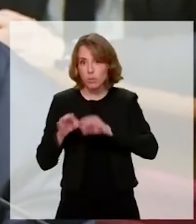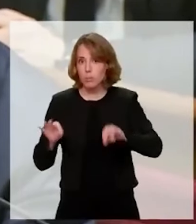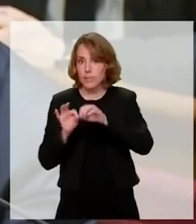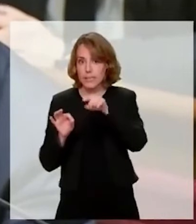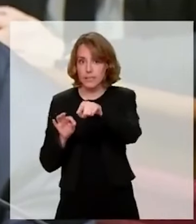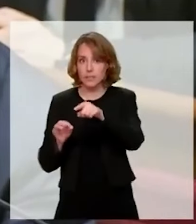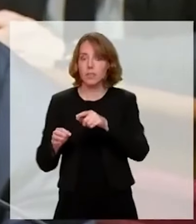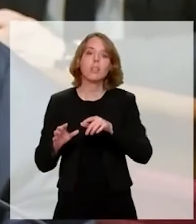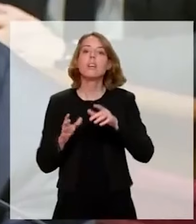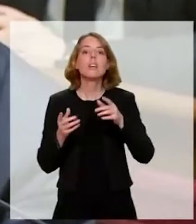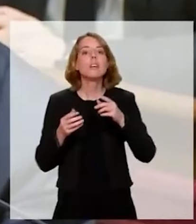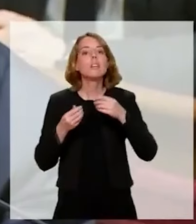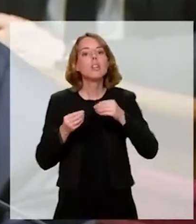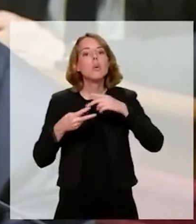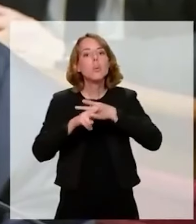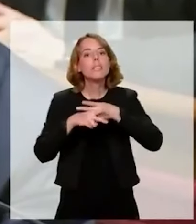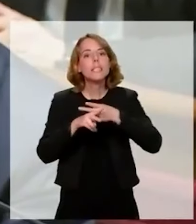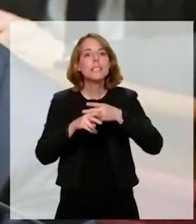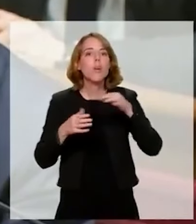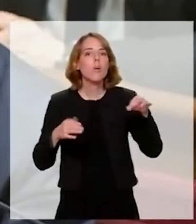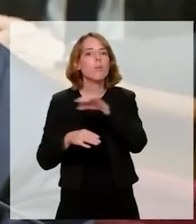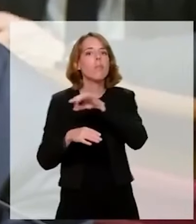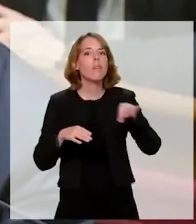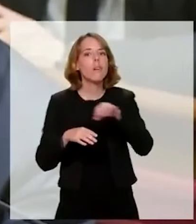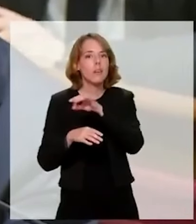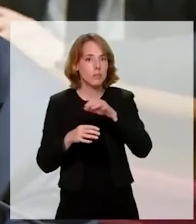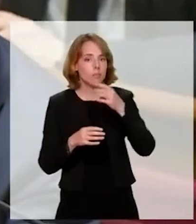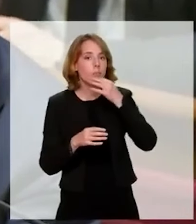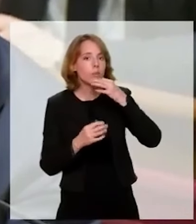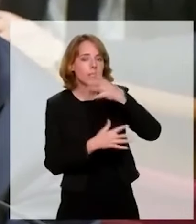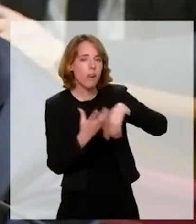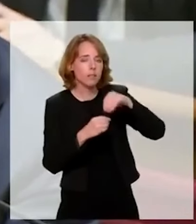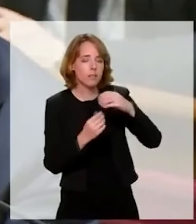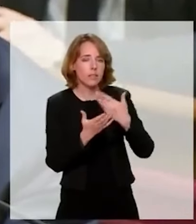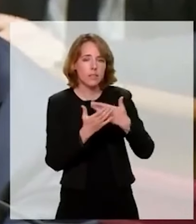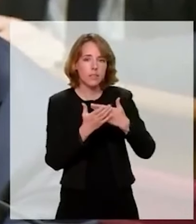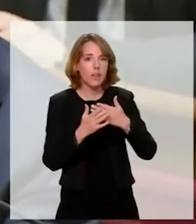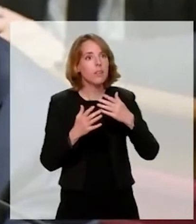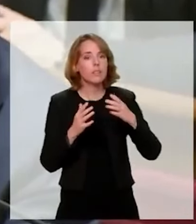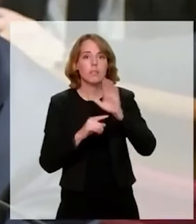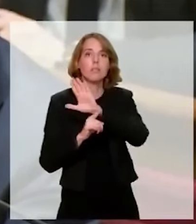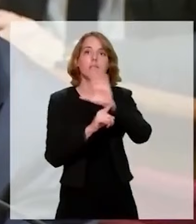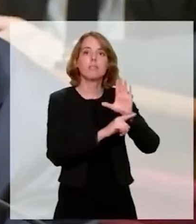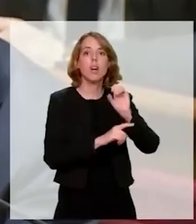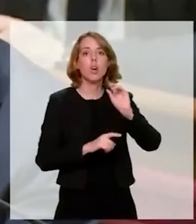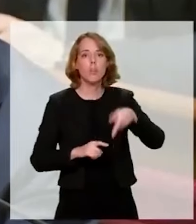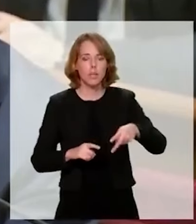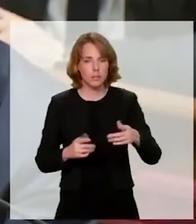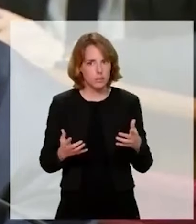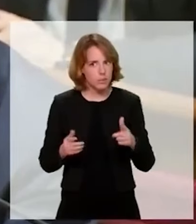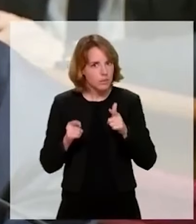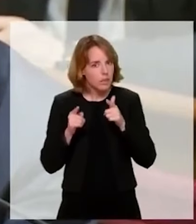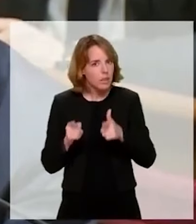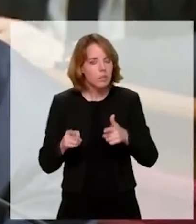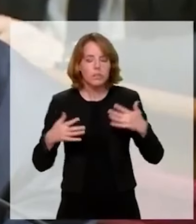են։ Ադրբեջանն օգտագործում է կլիմայի փոփոխության դեմ պայքարը աղաղակող անձնական օրակարգի համար։ Այս հարցակումները